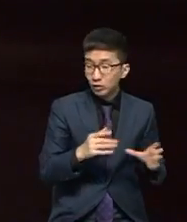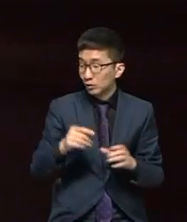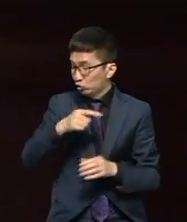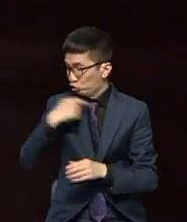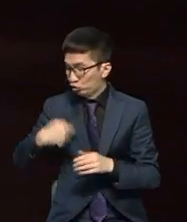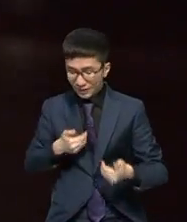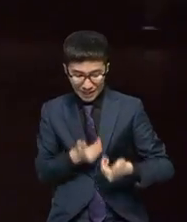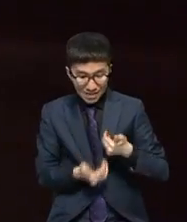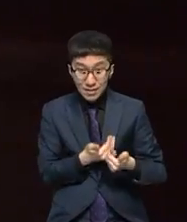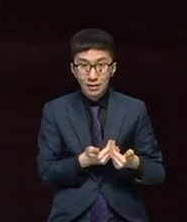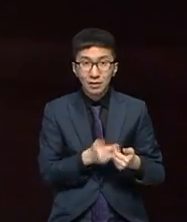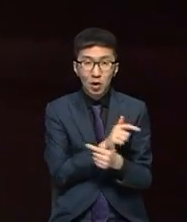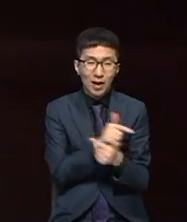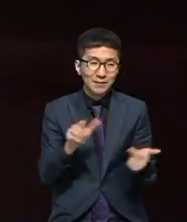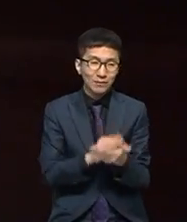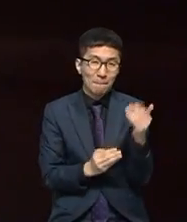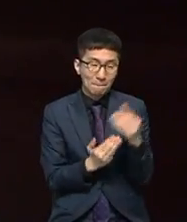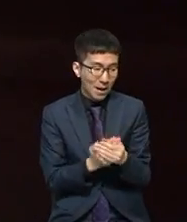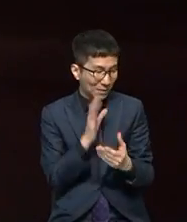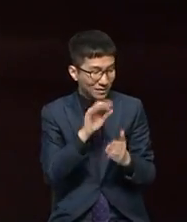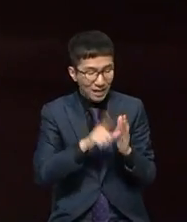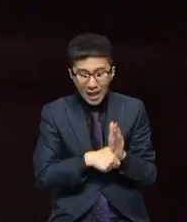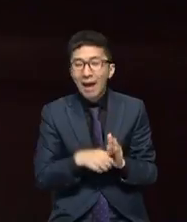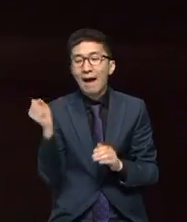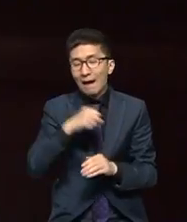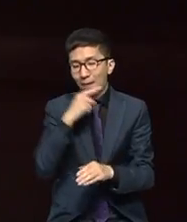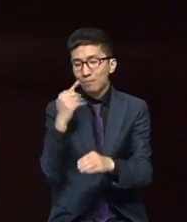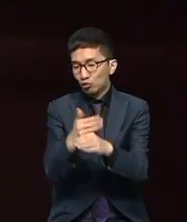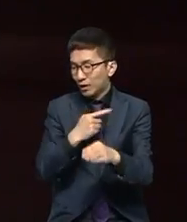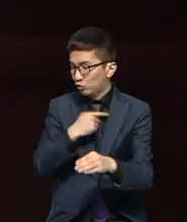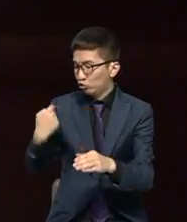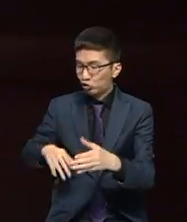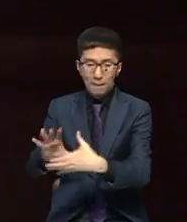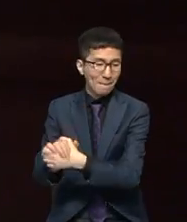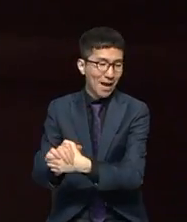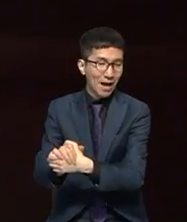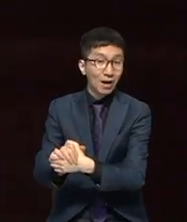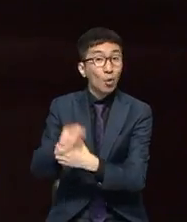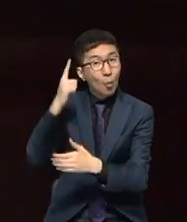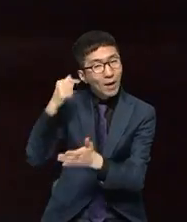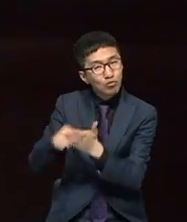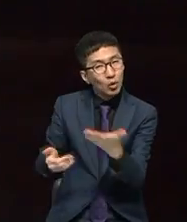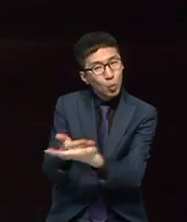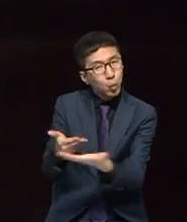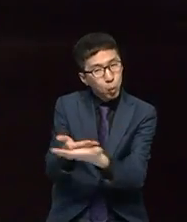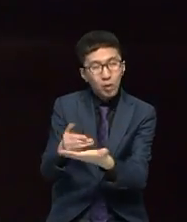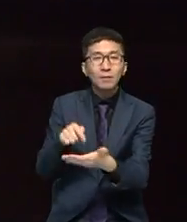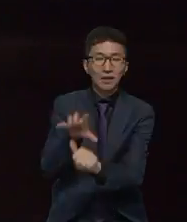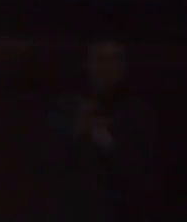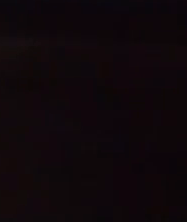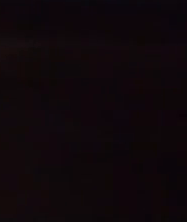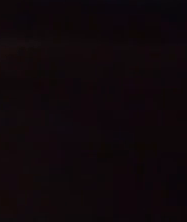무역 재개를 계기로 북한과 중국이 결속하는 모양새입니다. 단둥에서 SBS 송욱입니다.